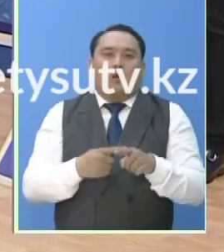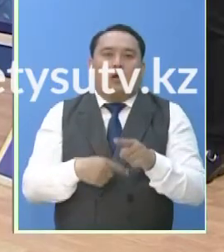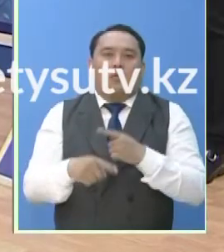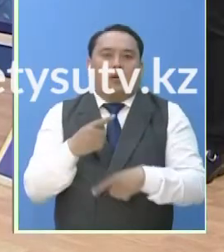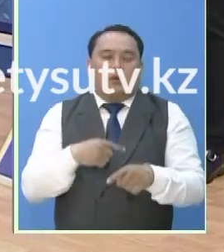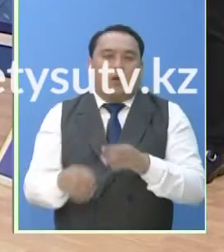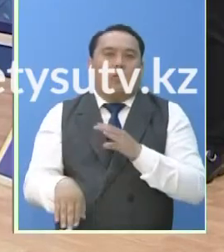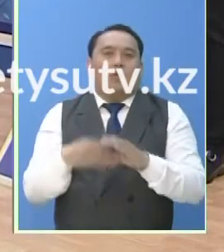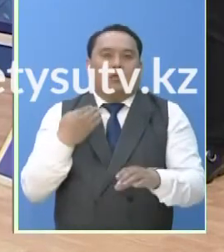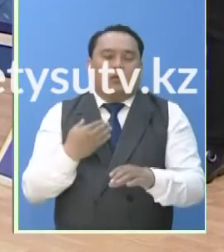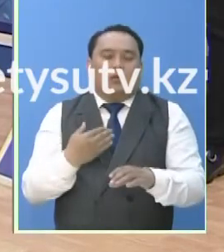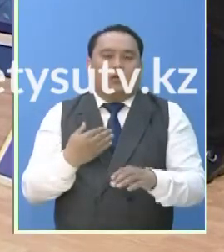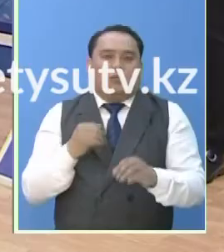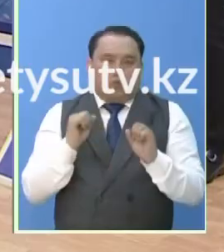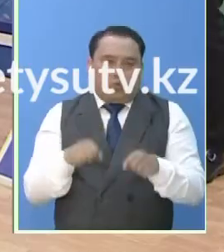ма?